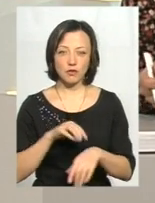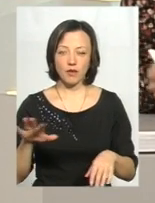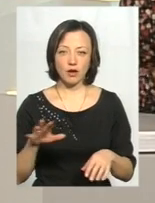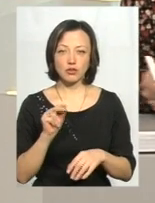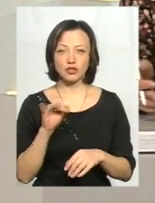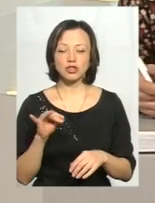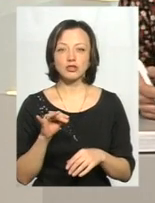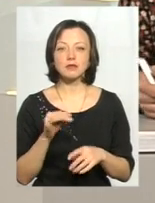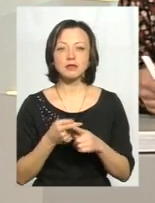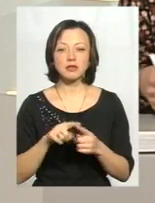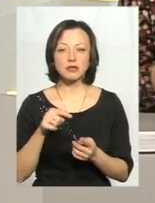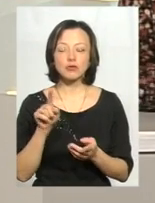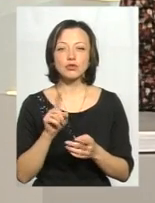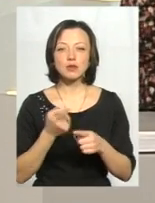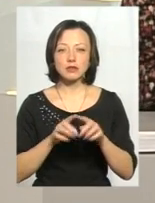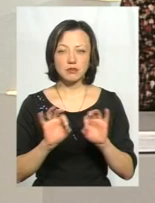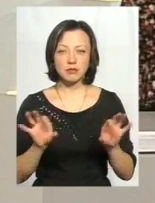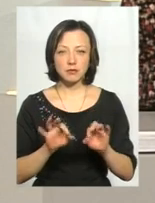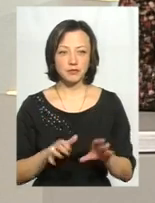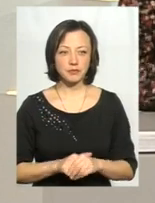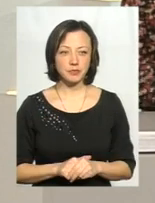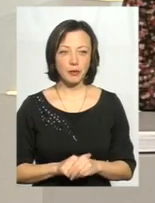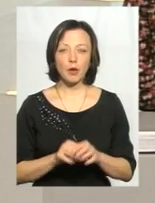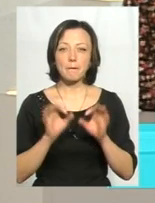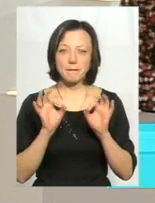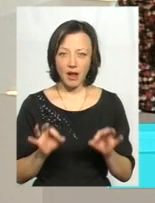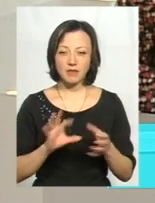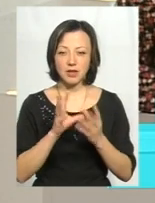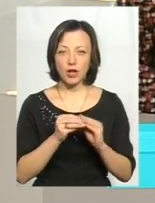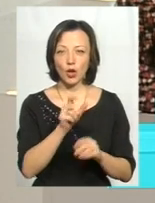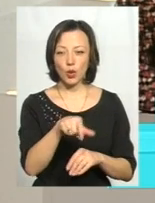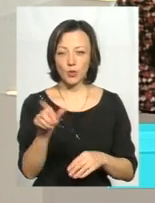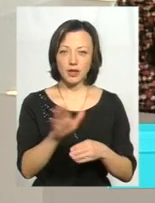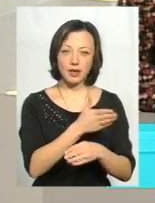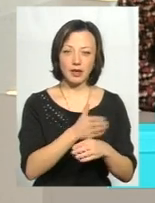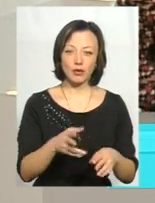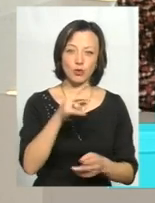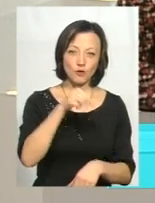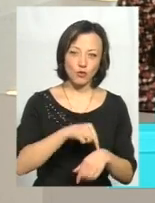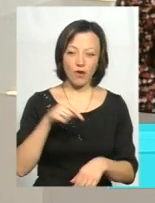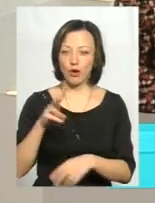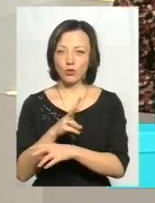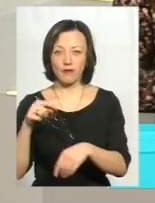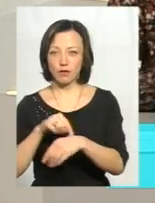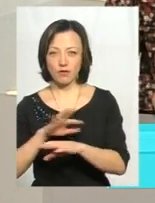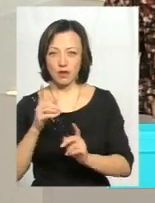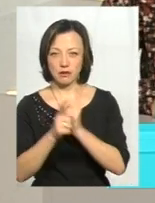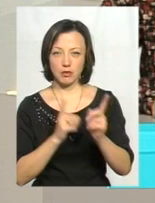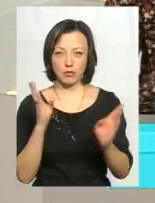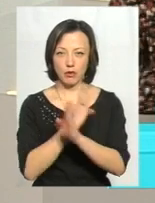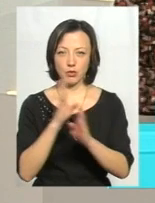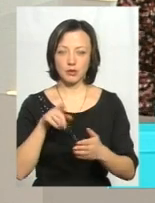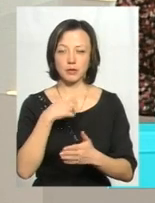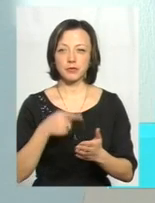і чим це характерне? Тобто, чи правда взагалі, що люди діляться на тих, які відчувають ці зміни, які